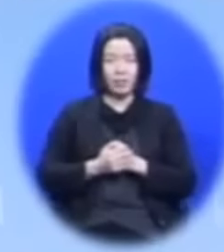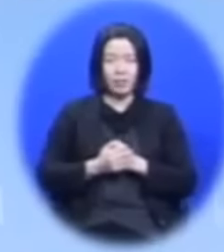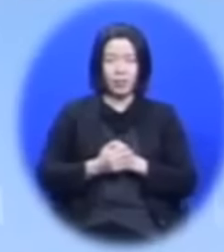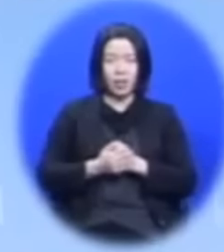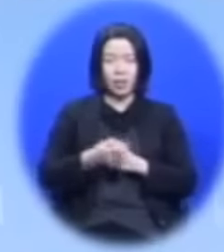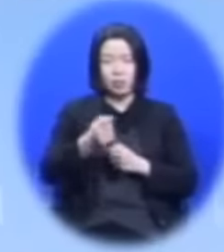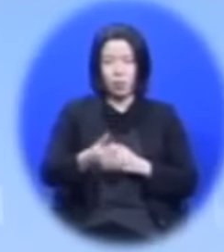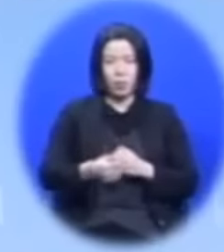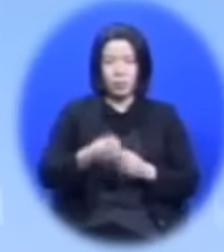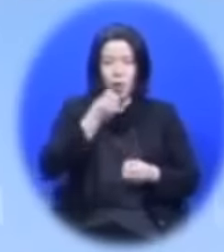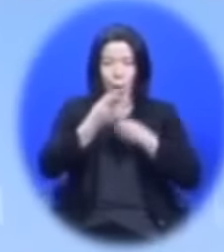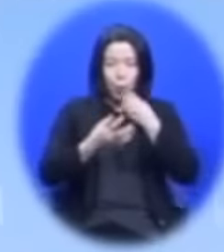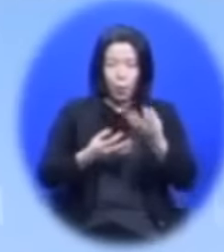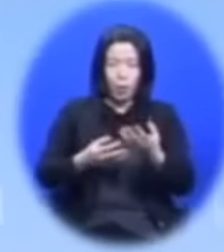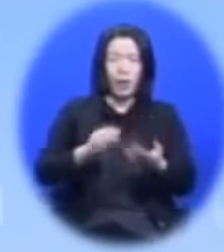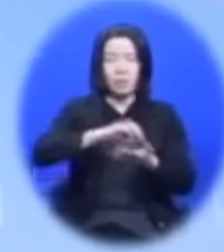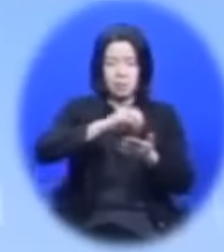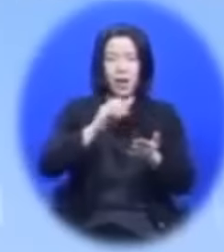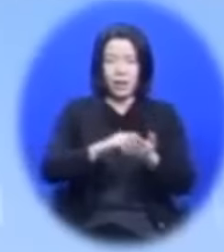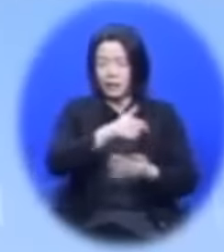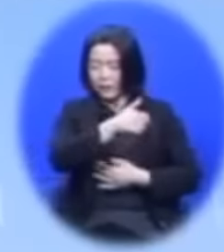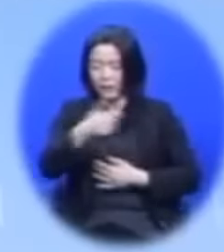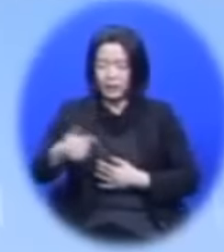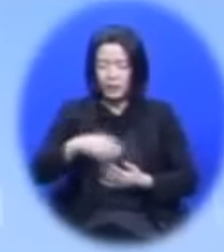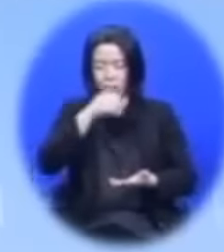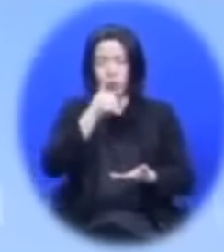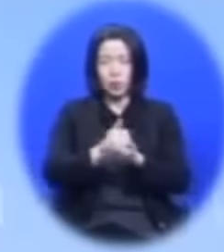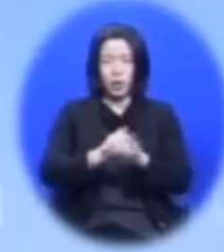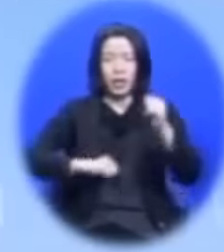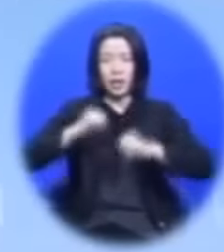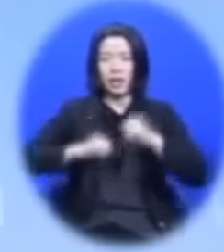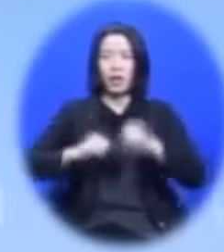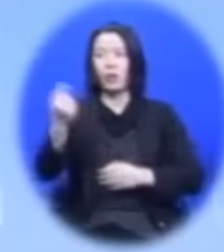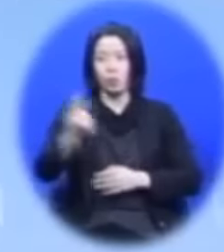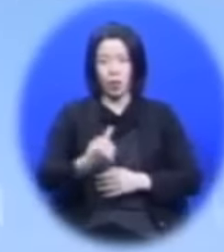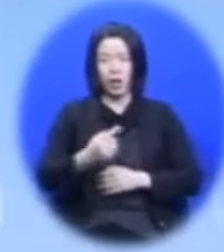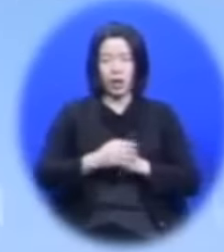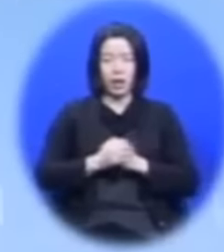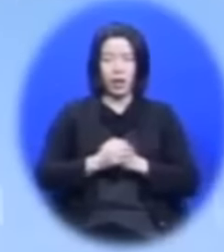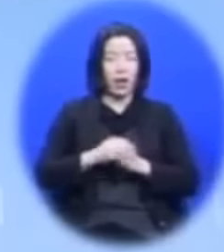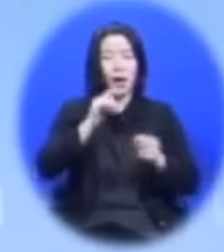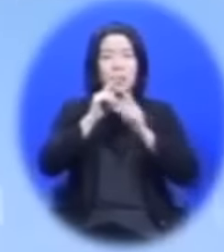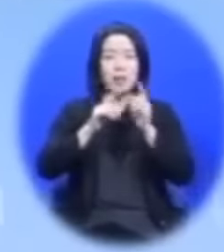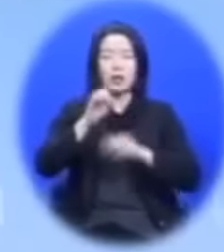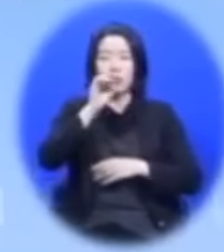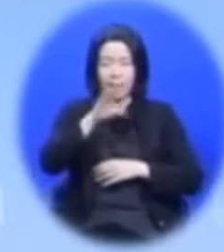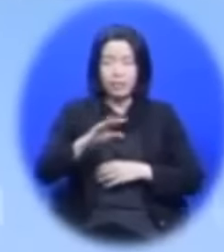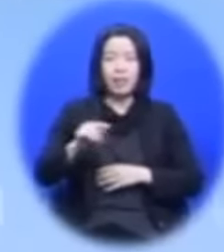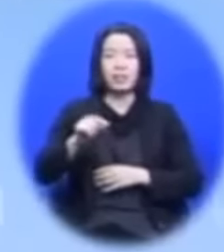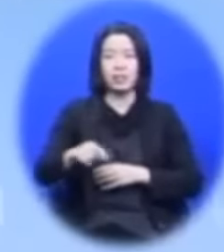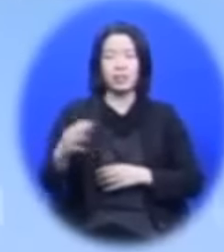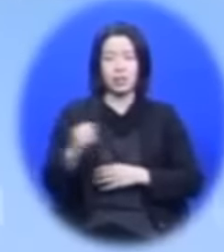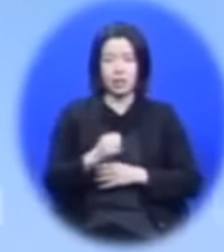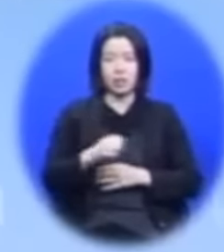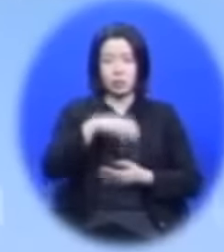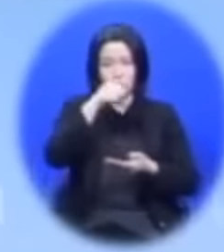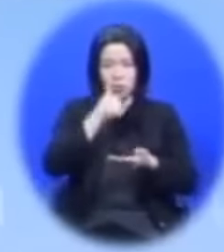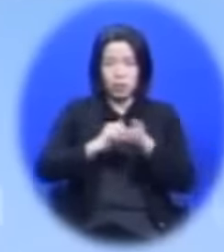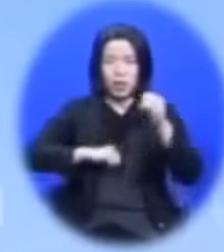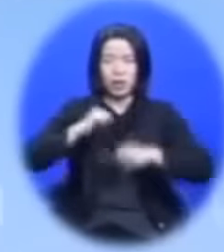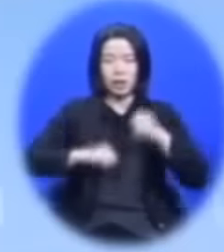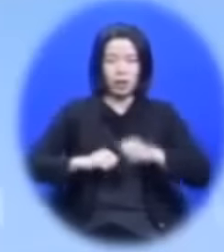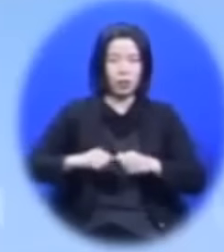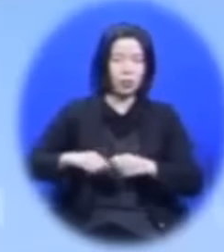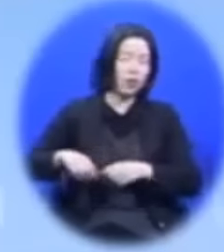좀 고해 성사를 할 만한 그런 큰 죄를 좀 짓고 와서 고해 성사를 하라. 좀 말도 안 되는 걸 가지고 와서 죄를 지었다고